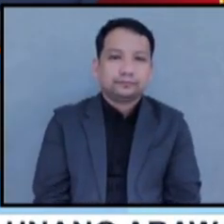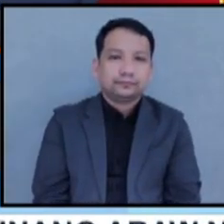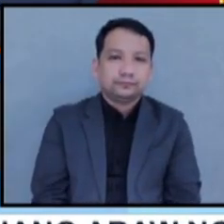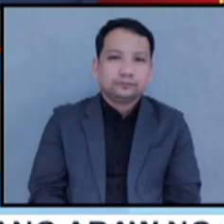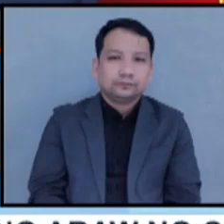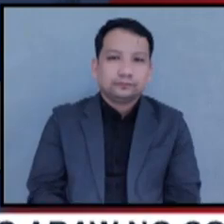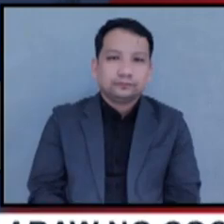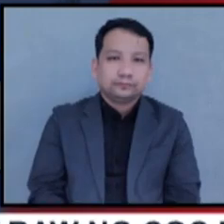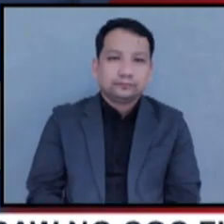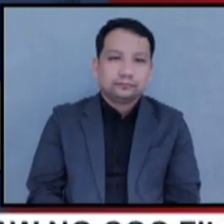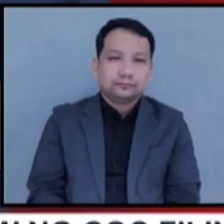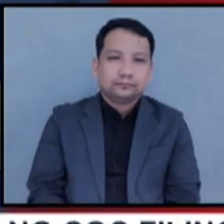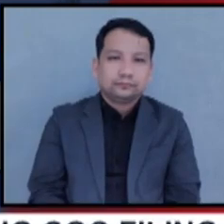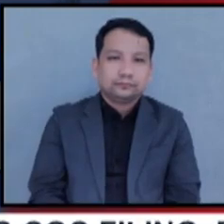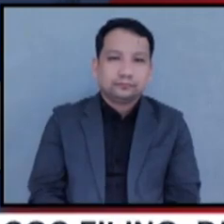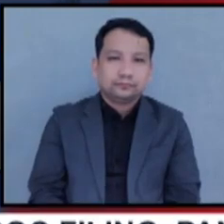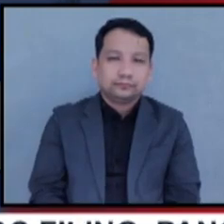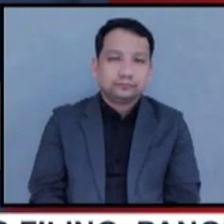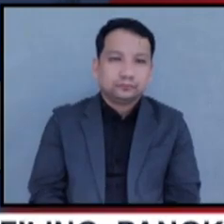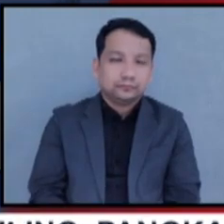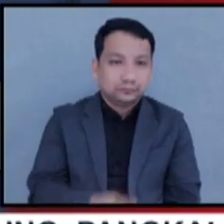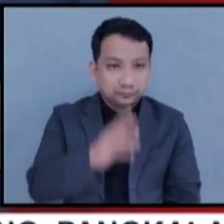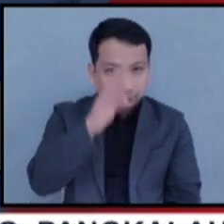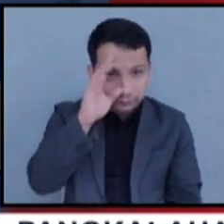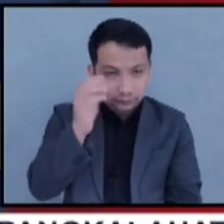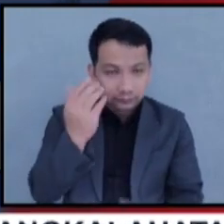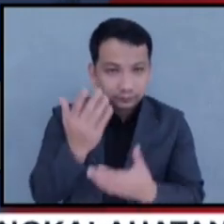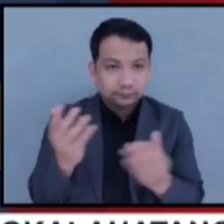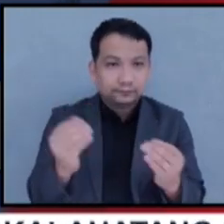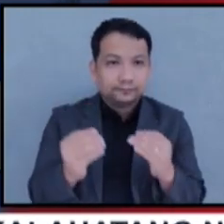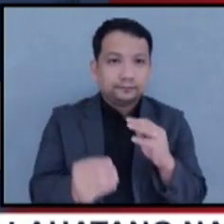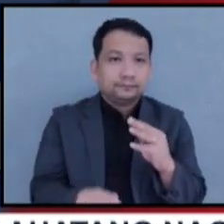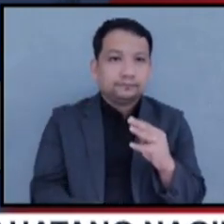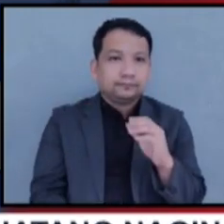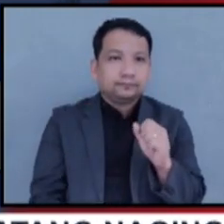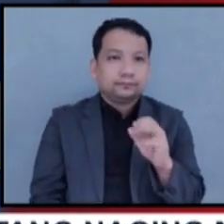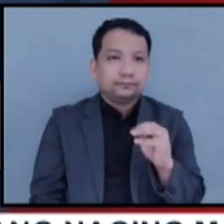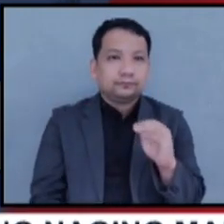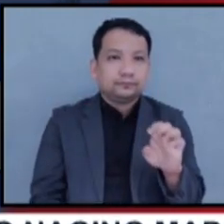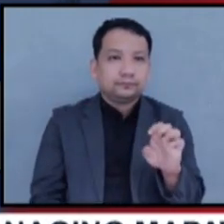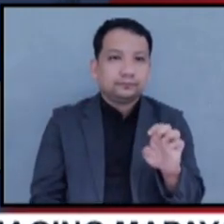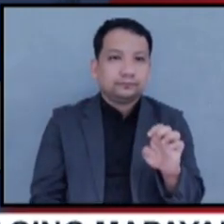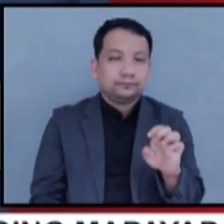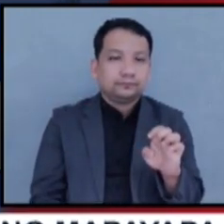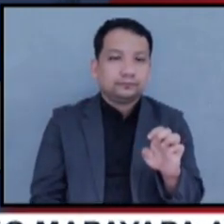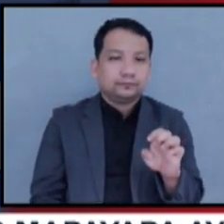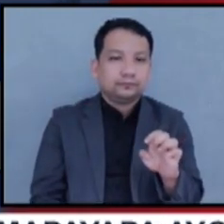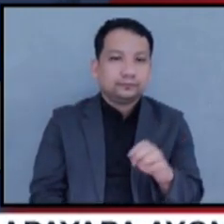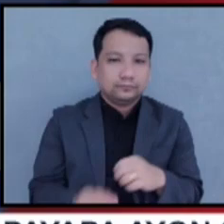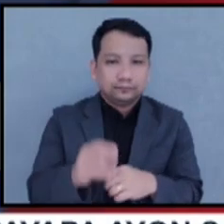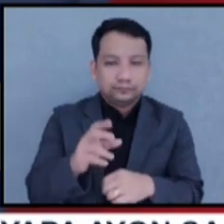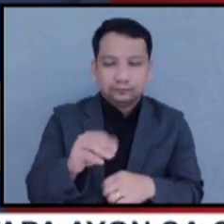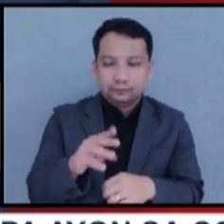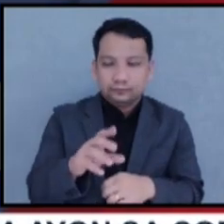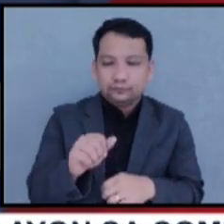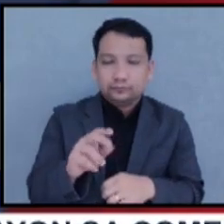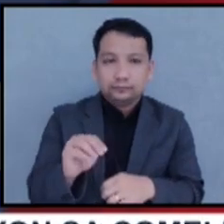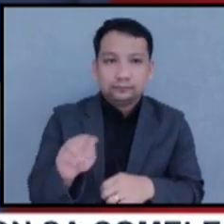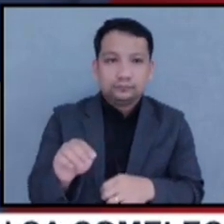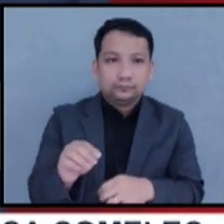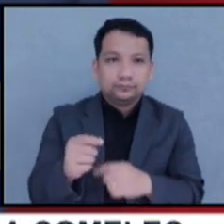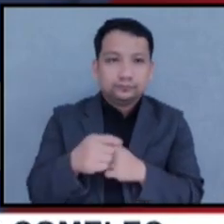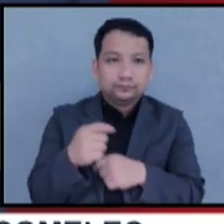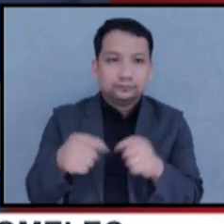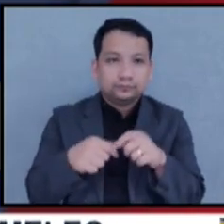Marami po kaming intervention support sa ating mga SMEs, existing o new man. Like for example, yung